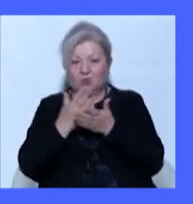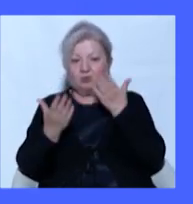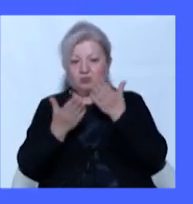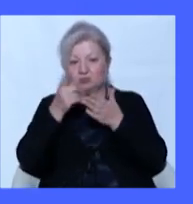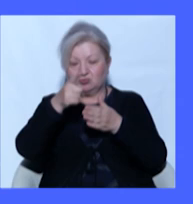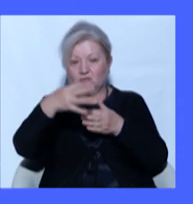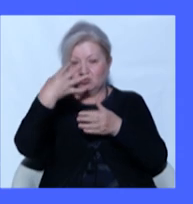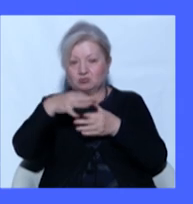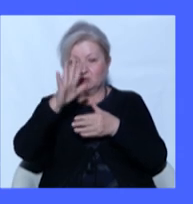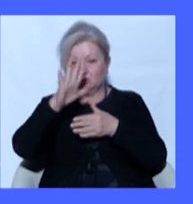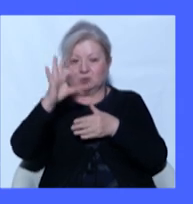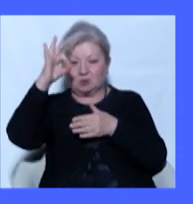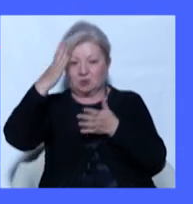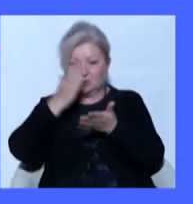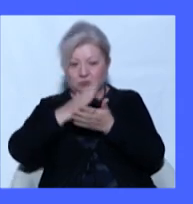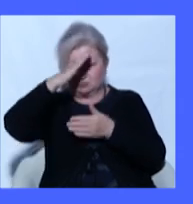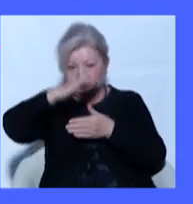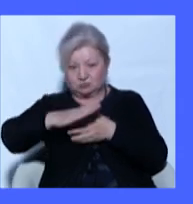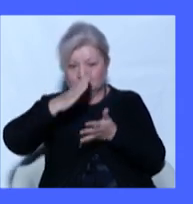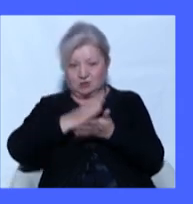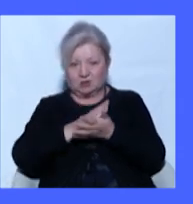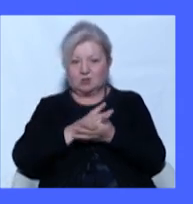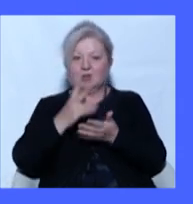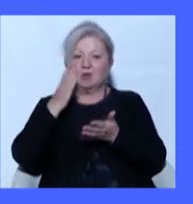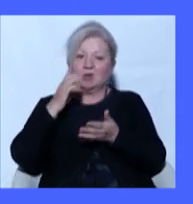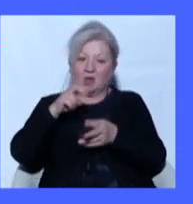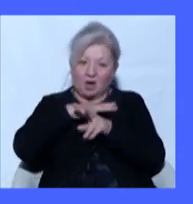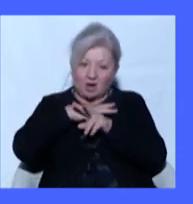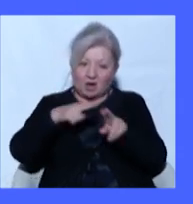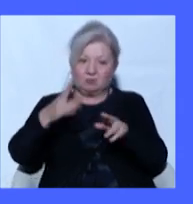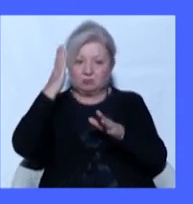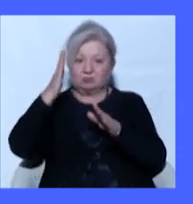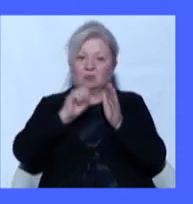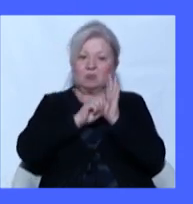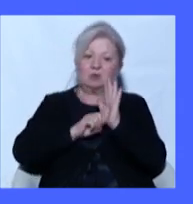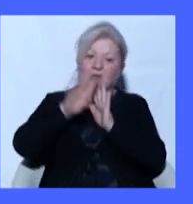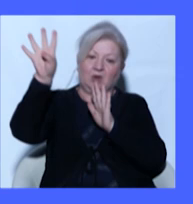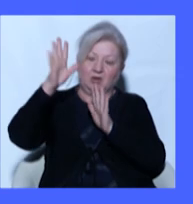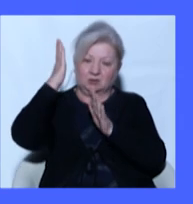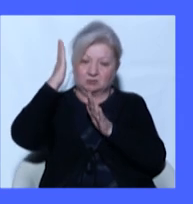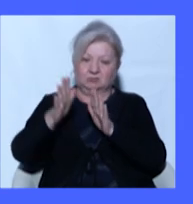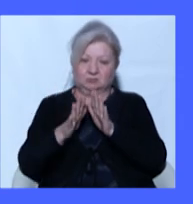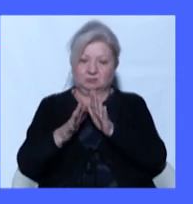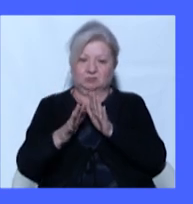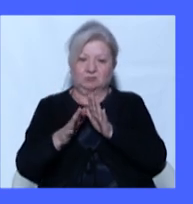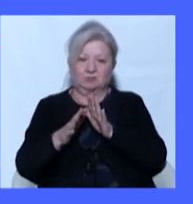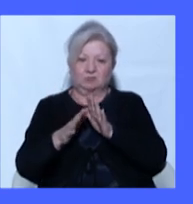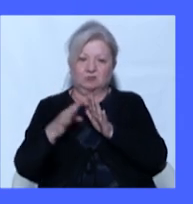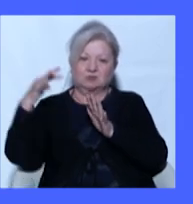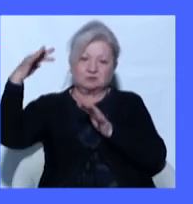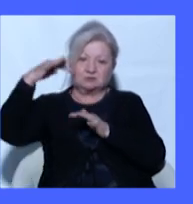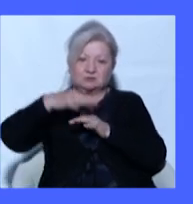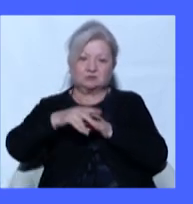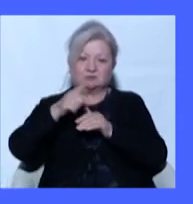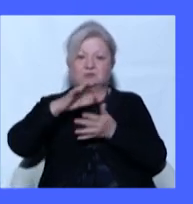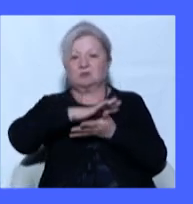და არეკლის კუთხე ერთმანეთის ტოლია, ცხადია, აქ თუ 45 გრადუსით არის დახრილი და გვაქვს 45 გრადუსი